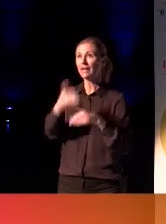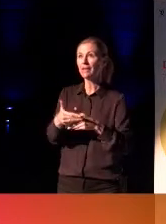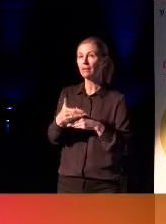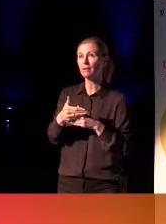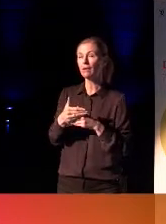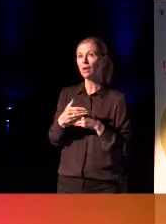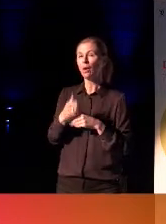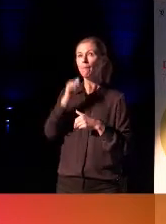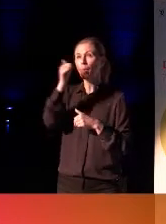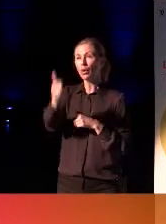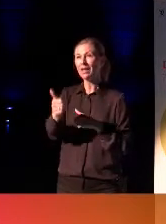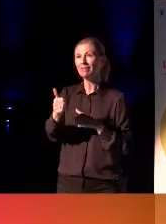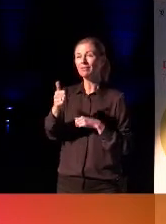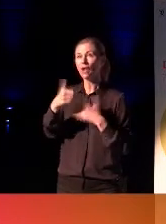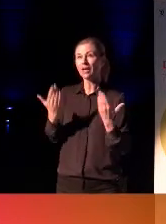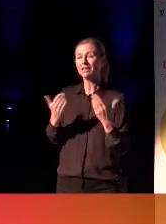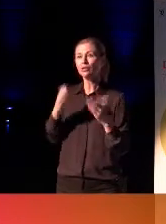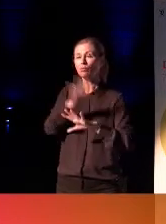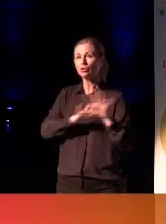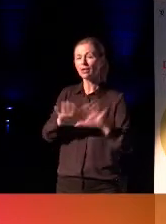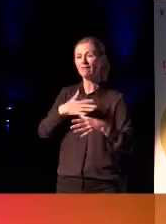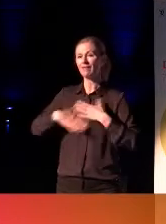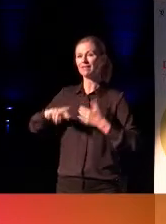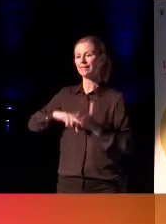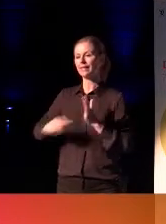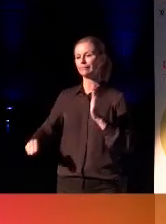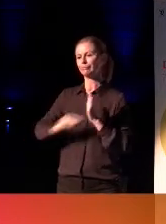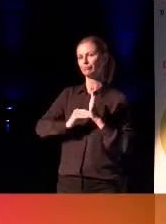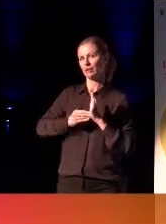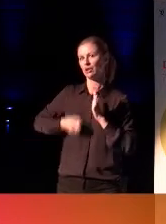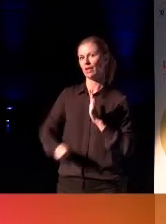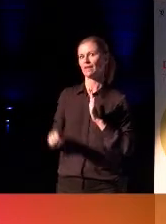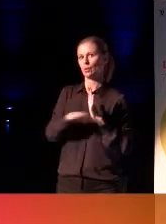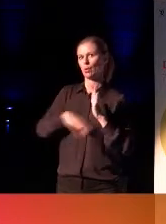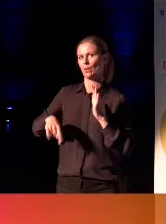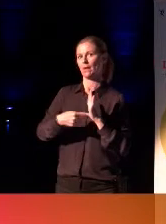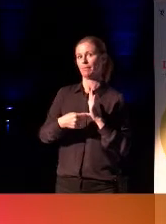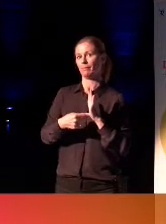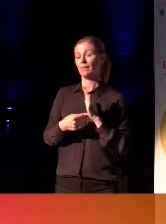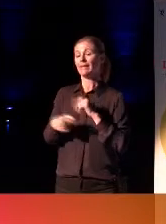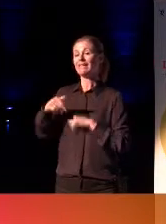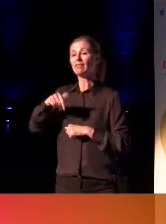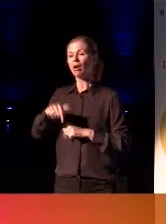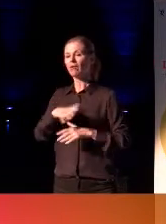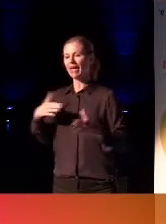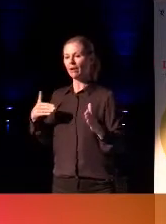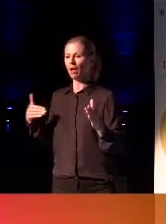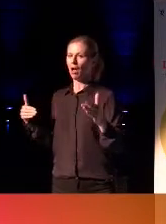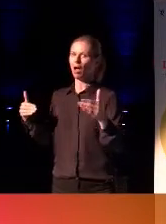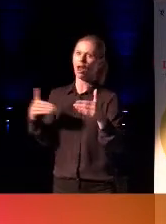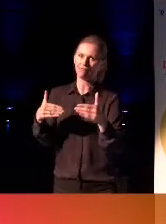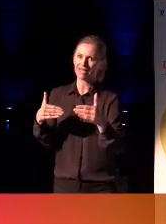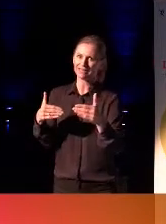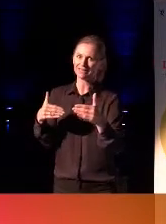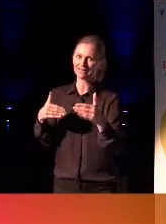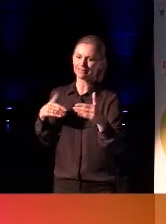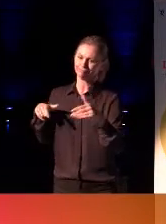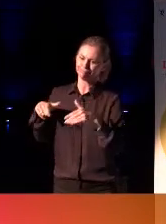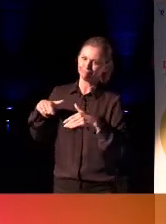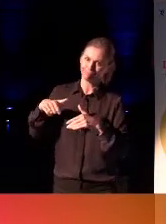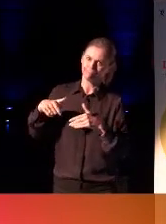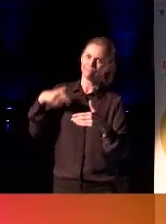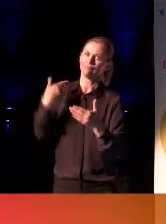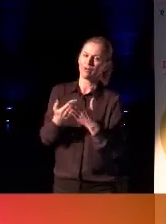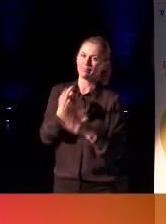heter Morgendagens omsorg, og der velferdsteknologi beskrevet som et satsningsområde. I dag så vi cirka halvveis I løypa fram